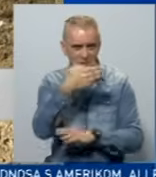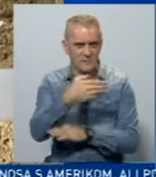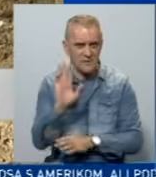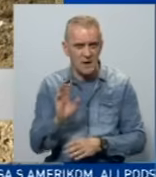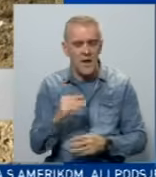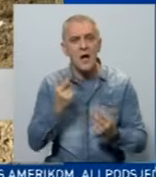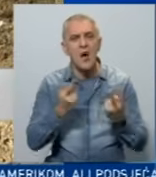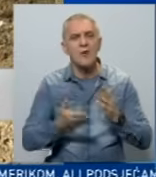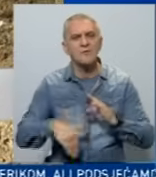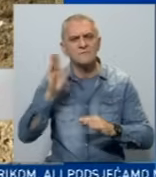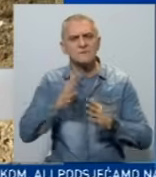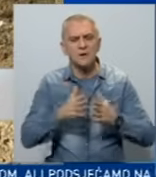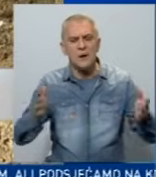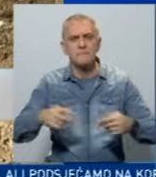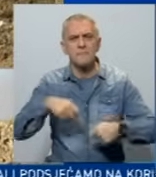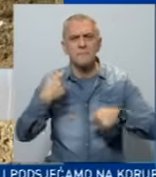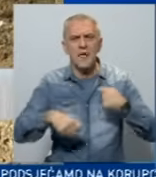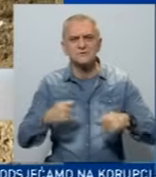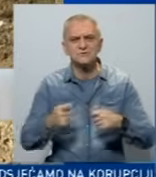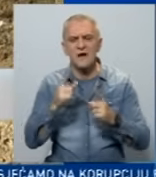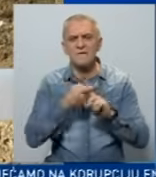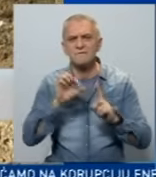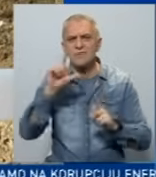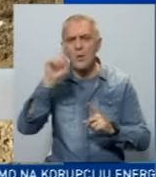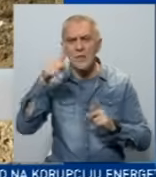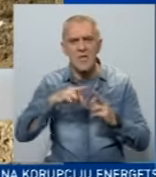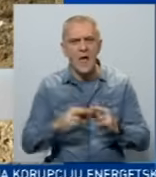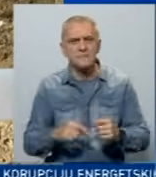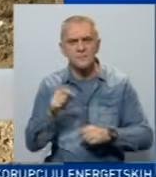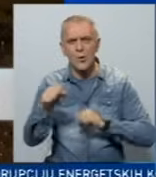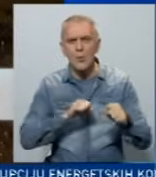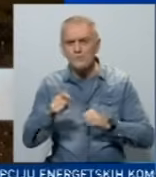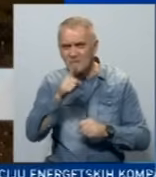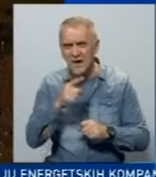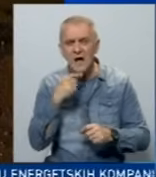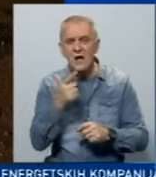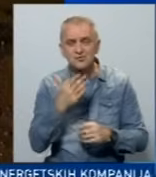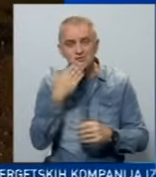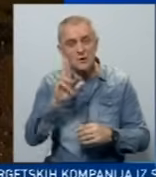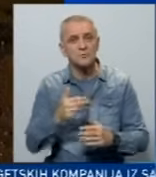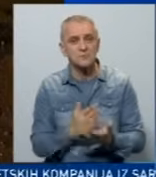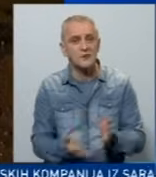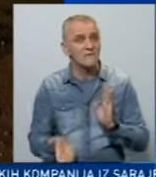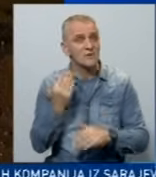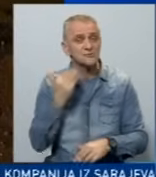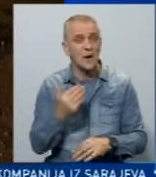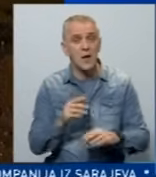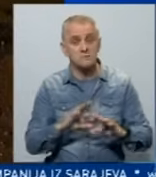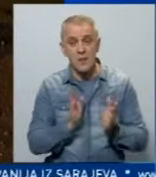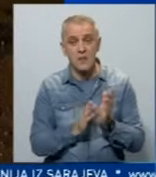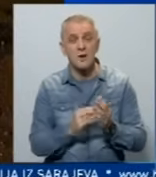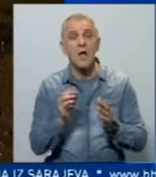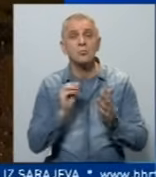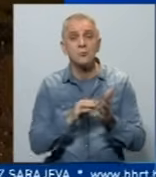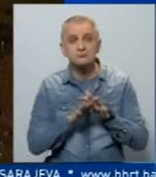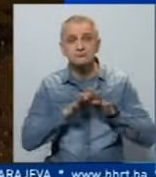privatne kompanije kao i veća količina plastične folije. Iz uprave deponije napominju da je šteta mogla biti i veća, da je zahvatila i